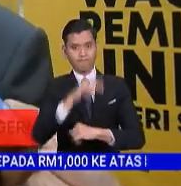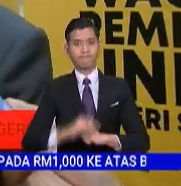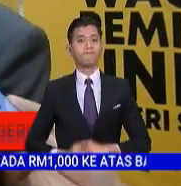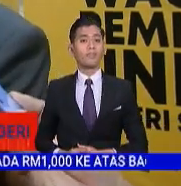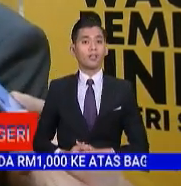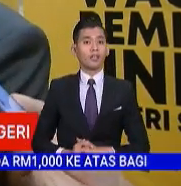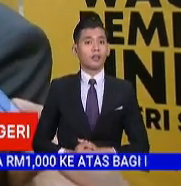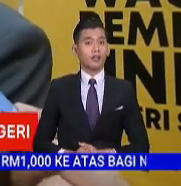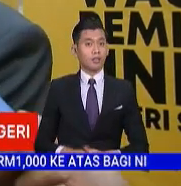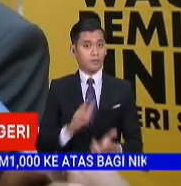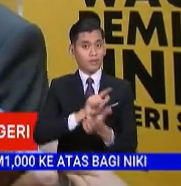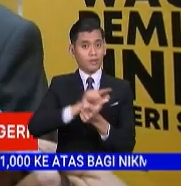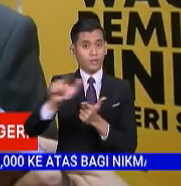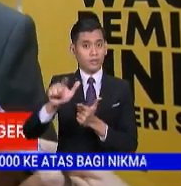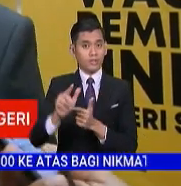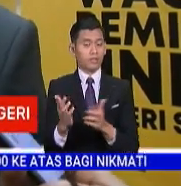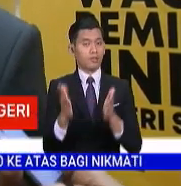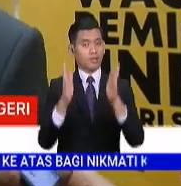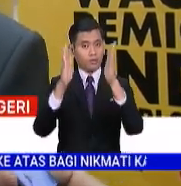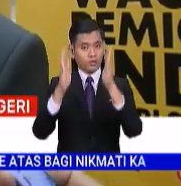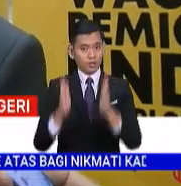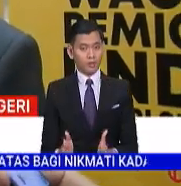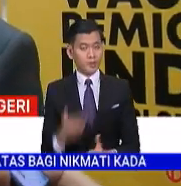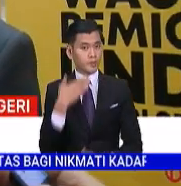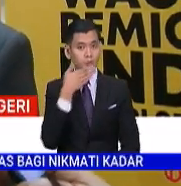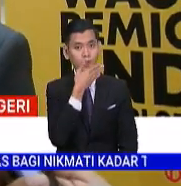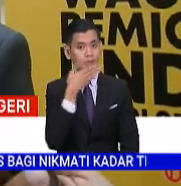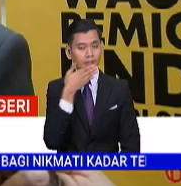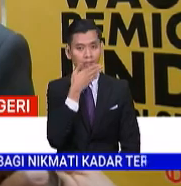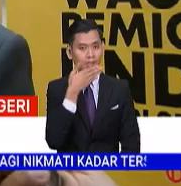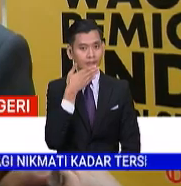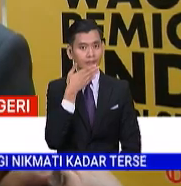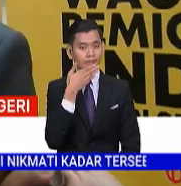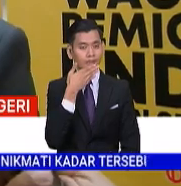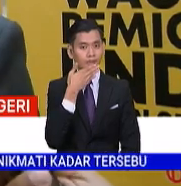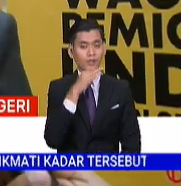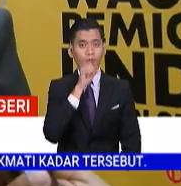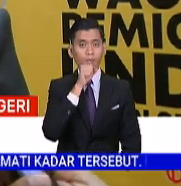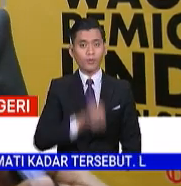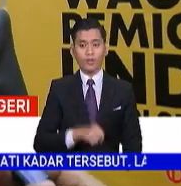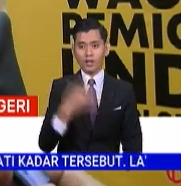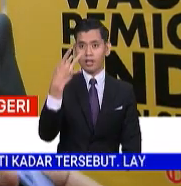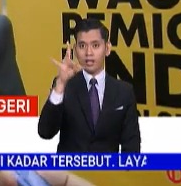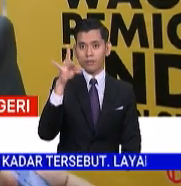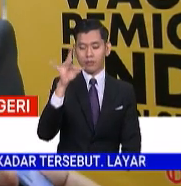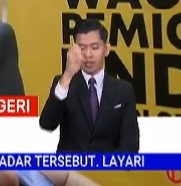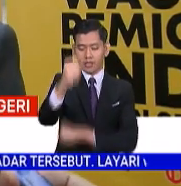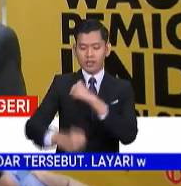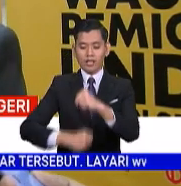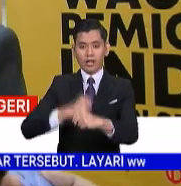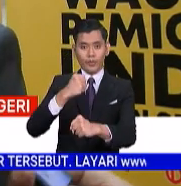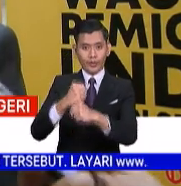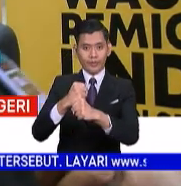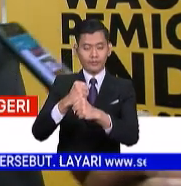membenarkan calon dari kalangan belia 18 tahun.